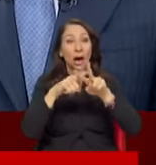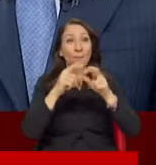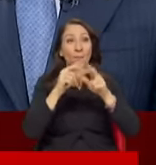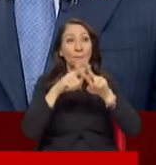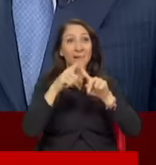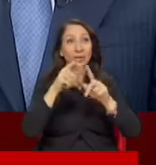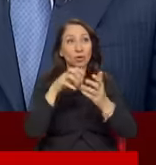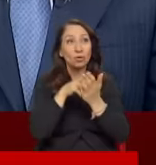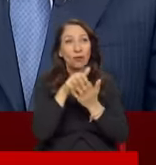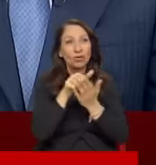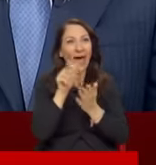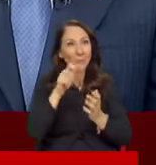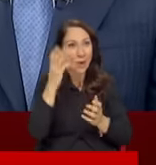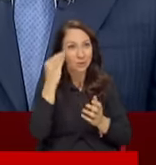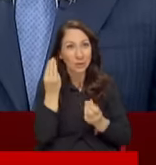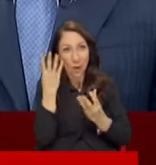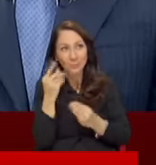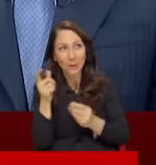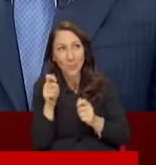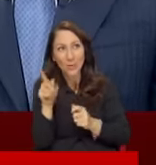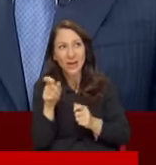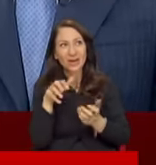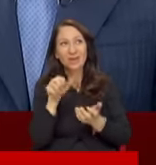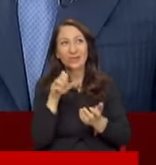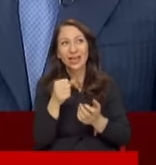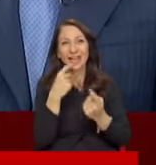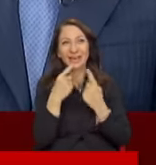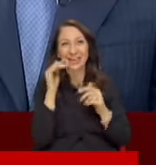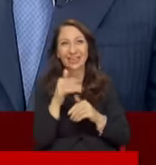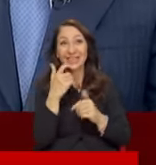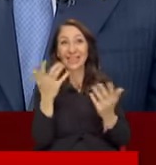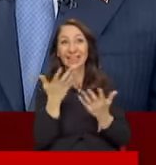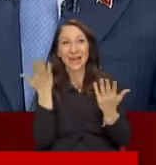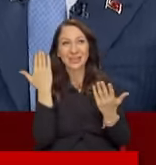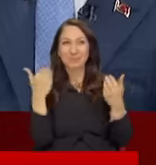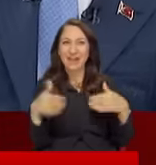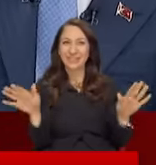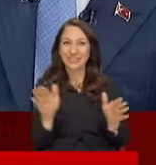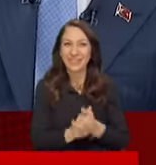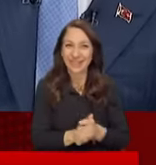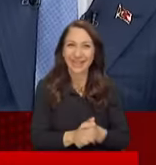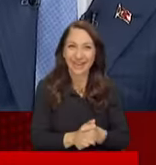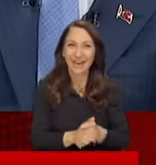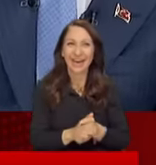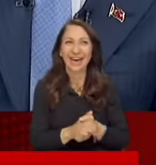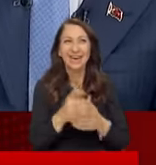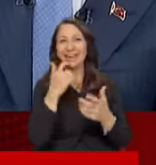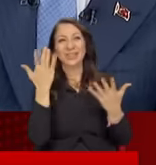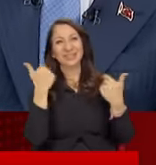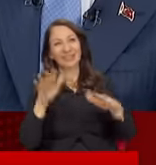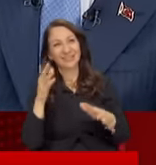dedi İyi öğrenmiş mi yapıyor mu gene köfte polemiğine geldik ama yıllar oldu bıraktım köfte bıraktınız mı yapmayı köfte